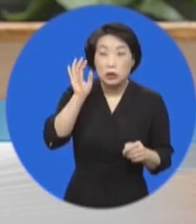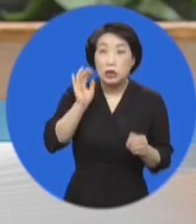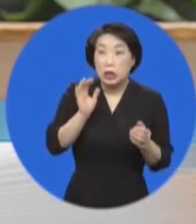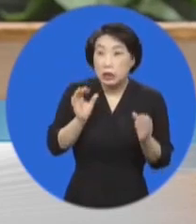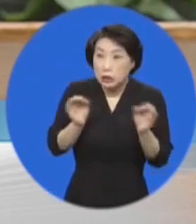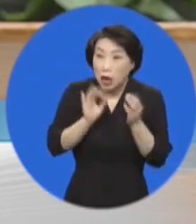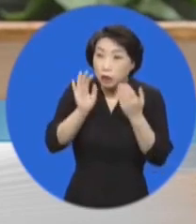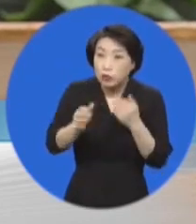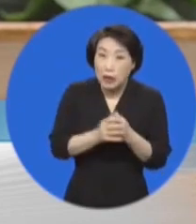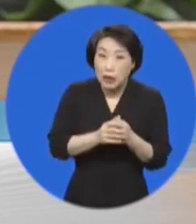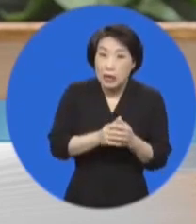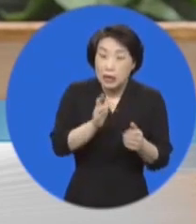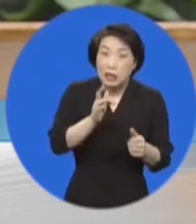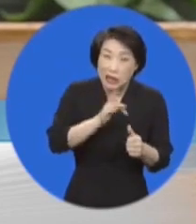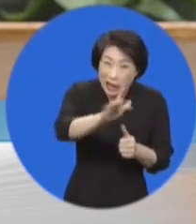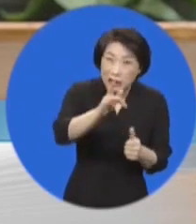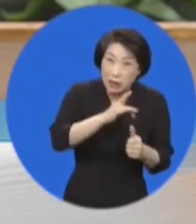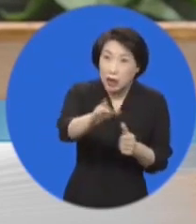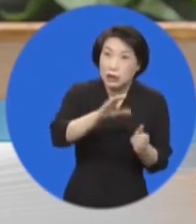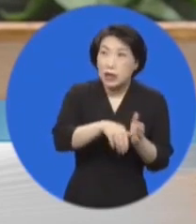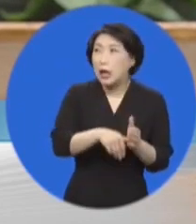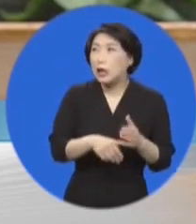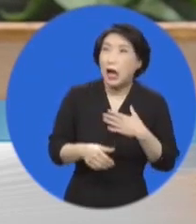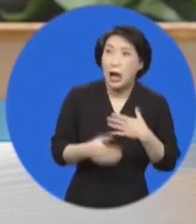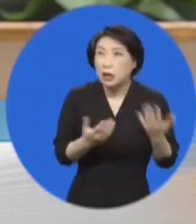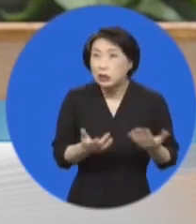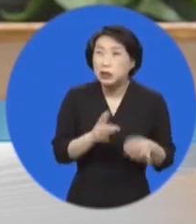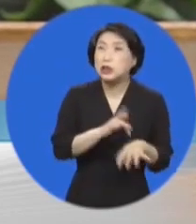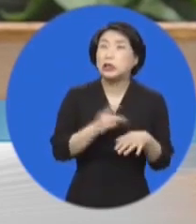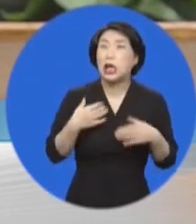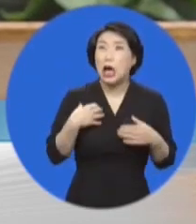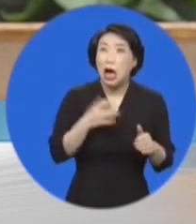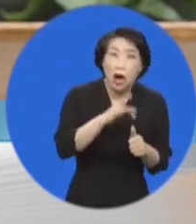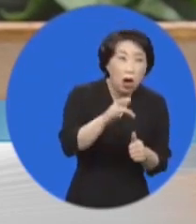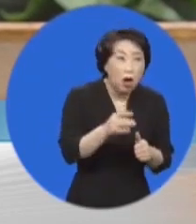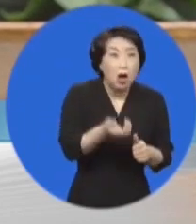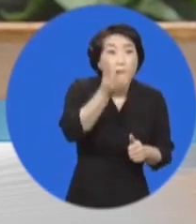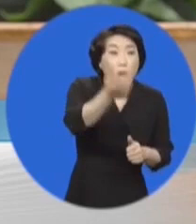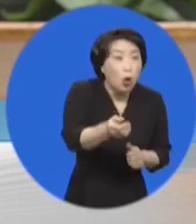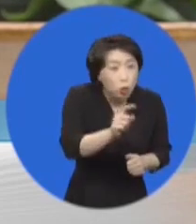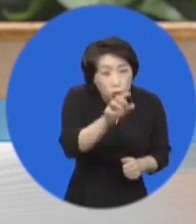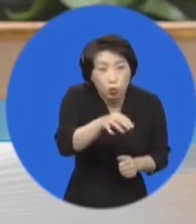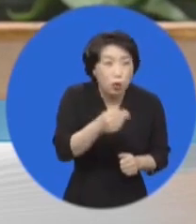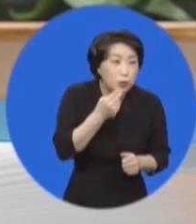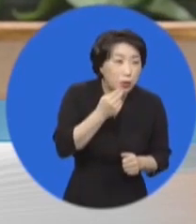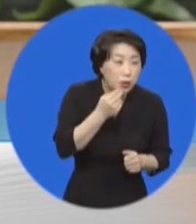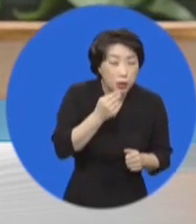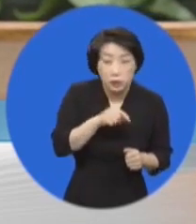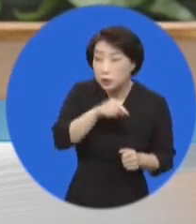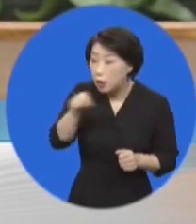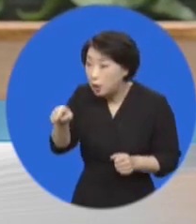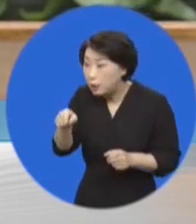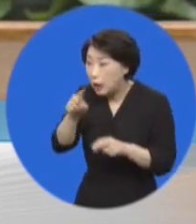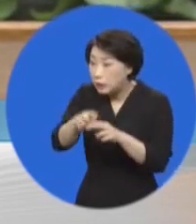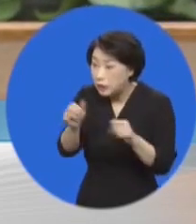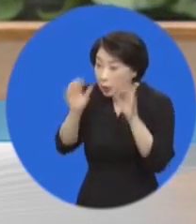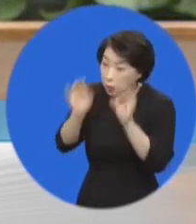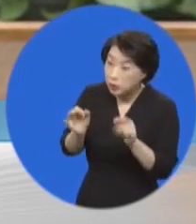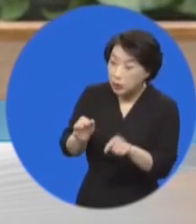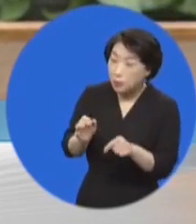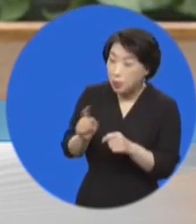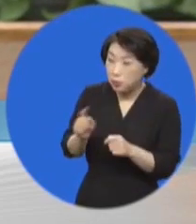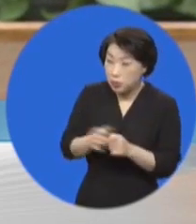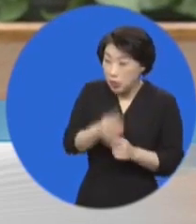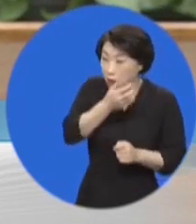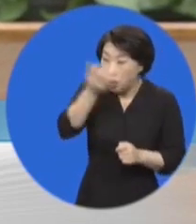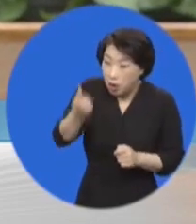온다. 난 나가라고 할 때 나가야 되는데 갈 데가 없다. 옆 사람을 쳐다보니까 옆 사람에게도